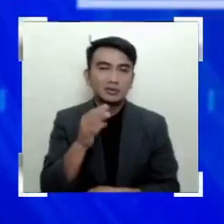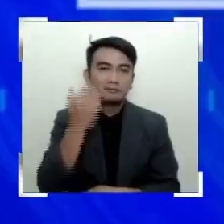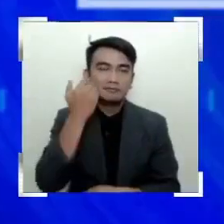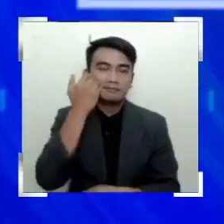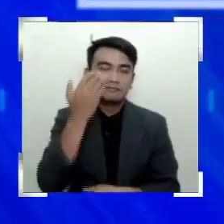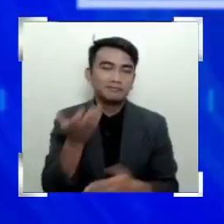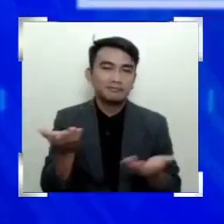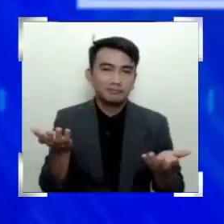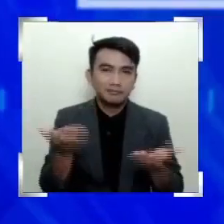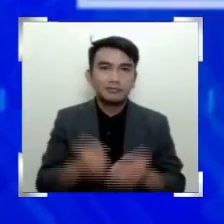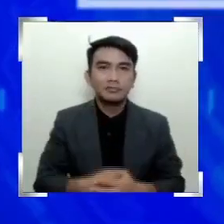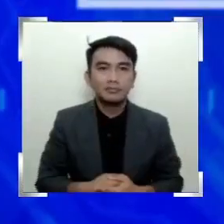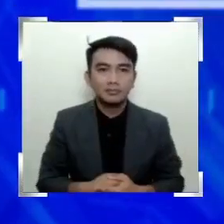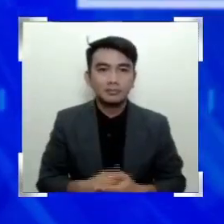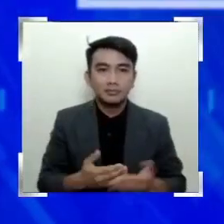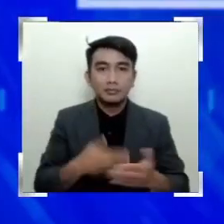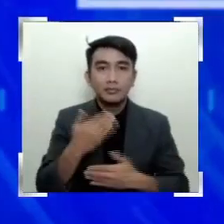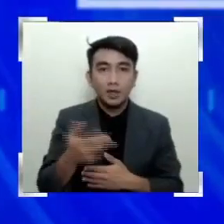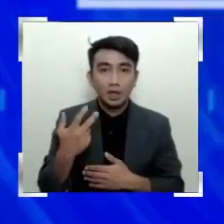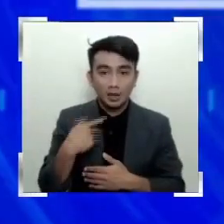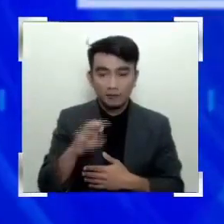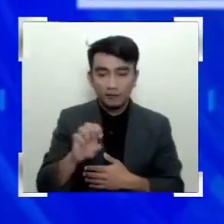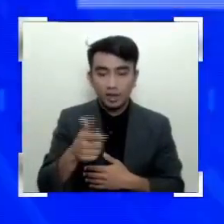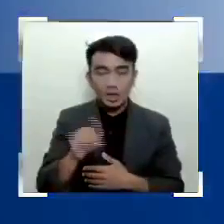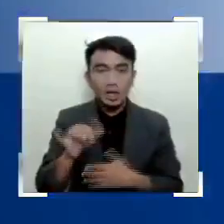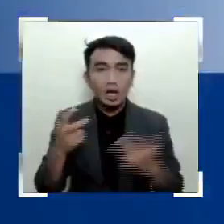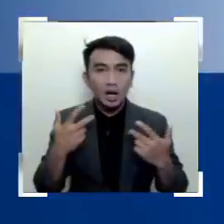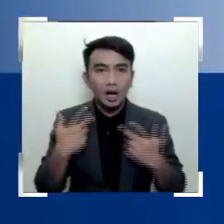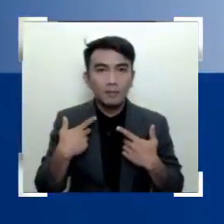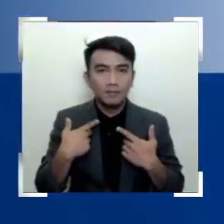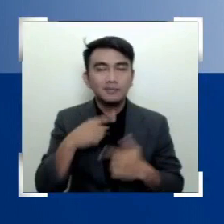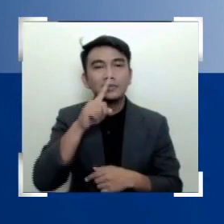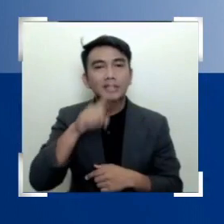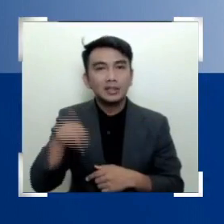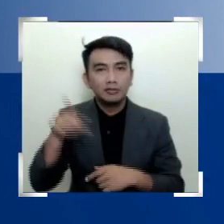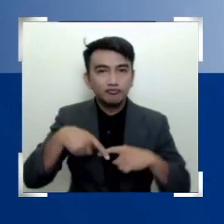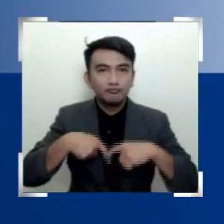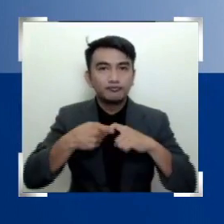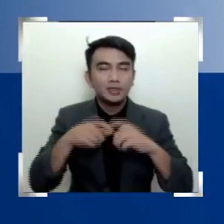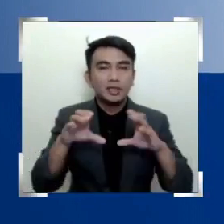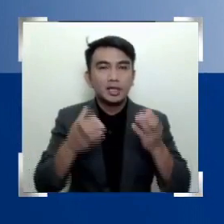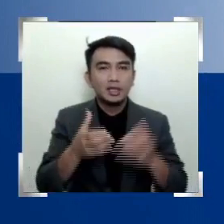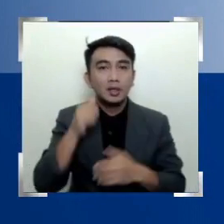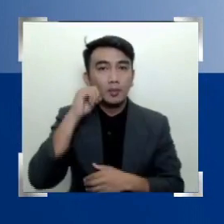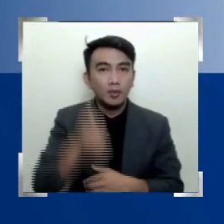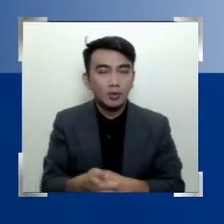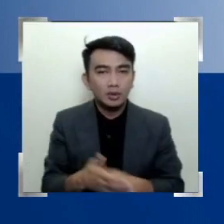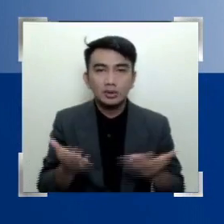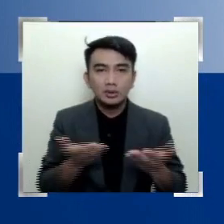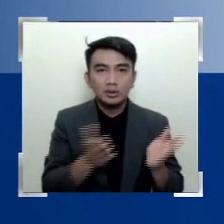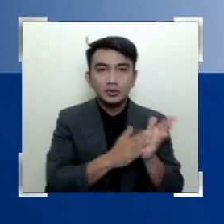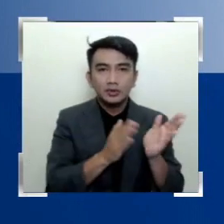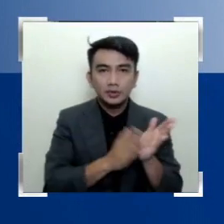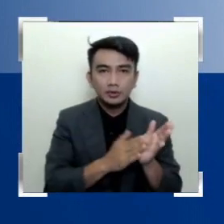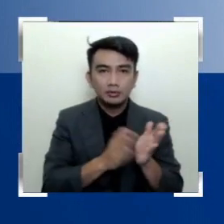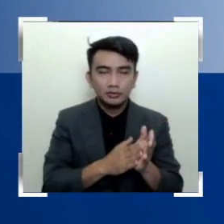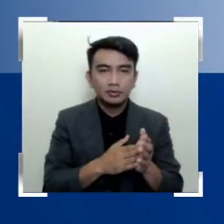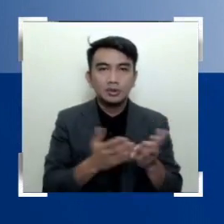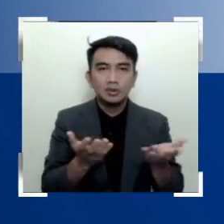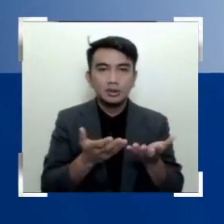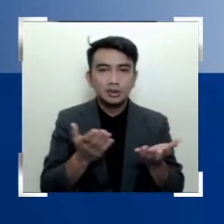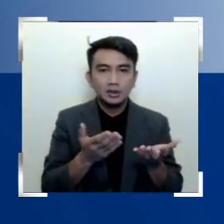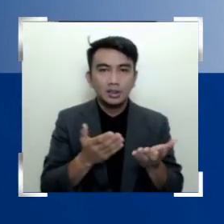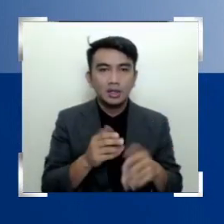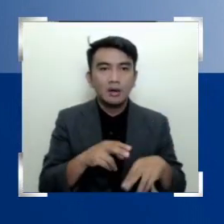At dahil sa epekto ng bagyong Egay, may mga lugar pa rin walang klase bukas, July 28. Kabilang ng klase sa lahat ng antas sa Angeles City